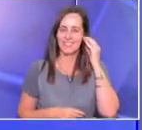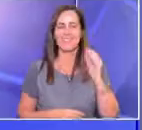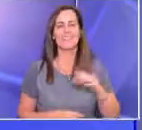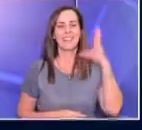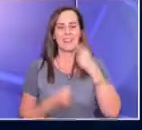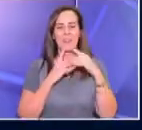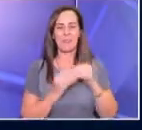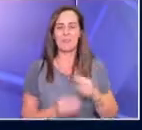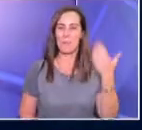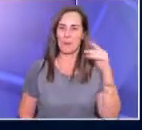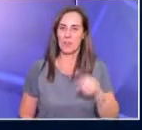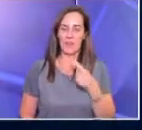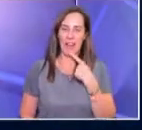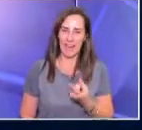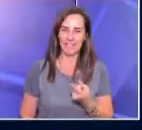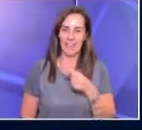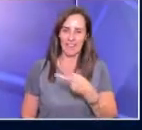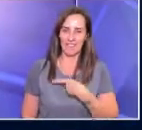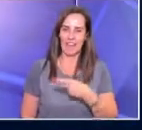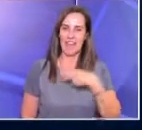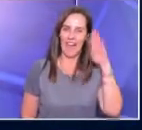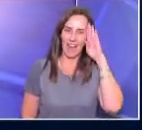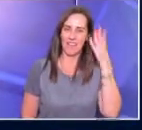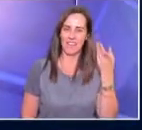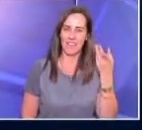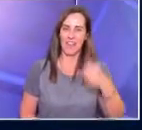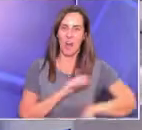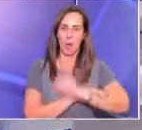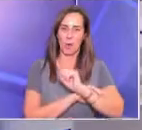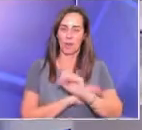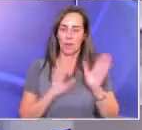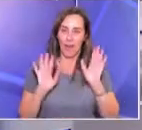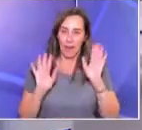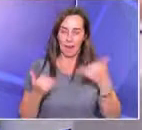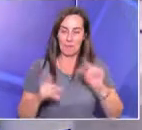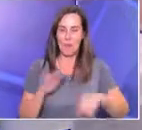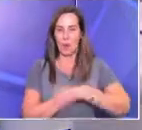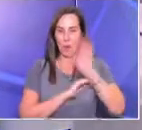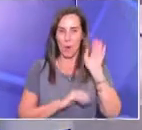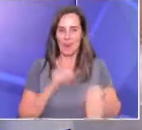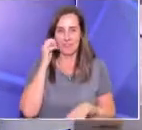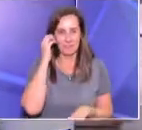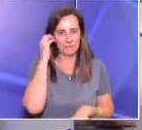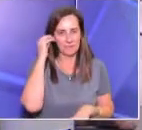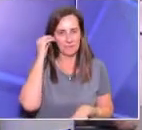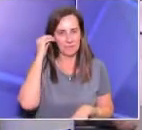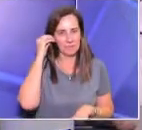איתך. פעם היינו יכולים להגיד, אתה ואני, חיפה, עיר של כדורגל, לא כל כך היום, אתה יודע. זה קודם כל יפה שהם מרים בשעה כזאת